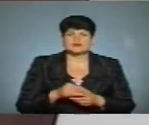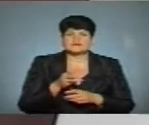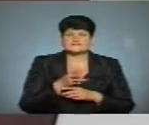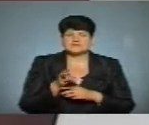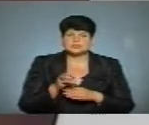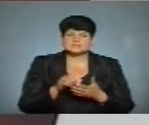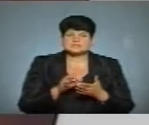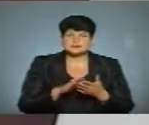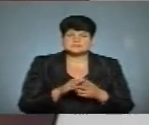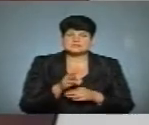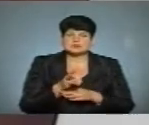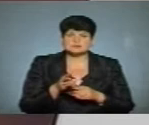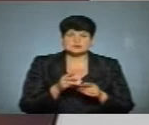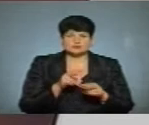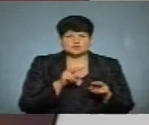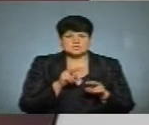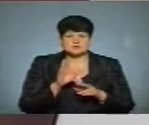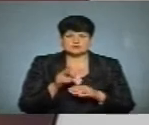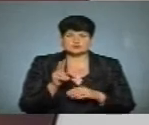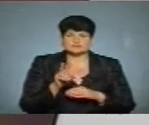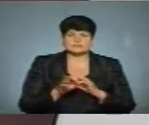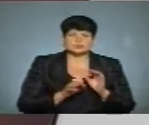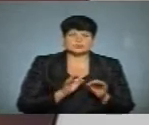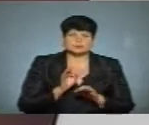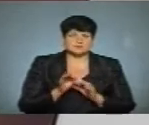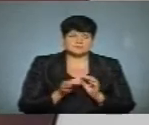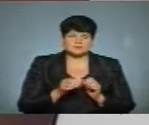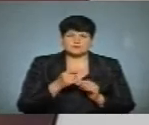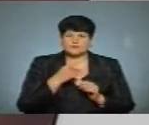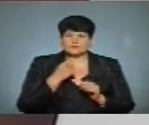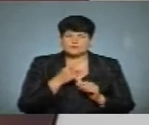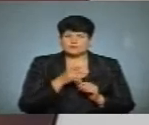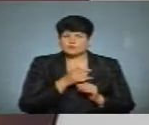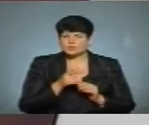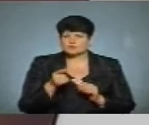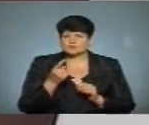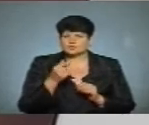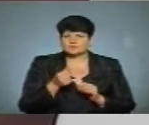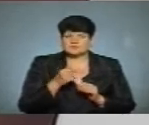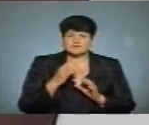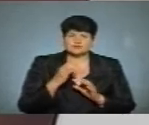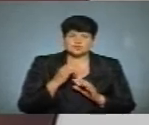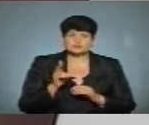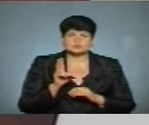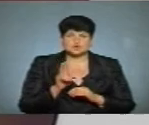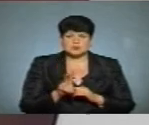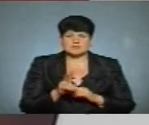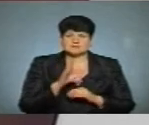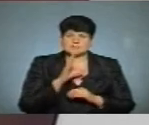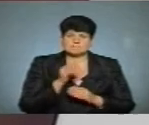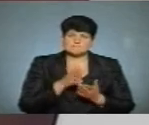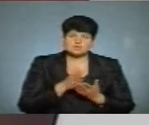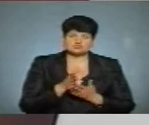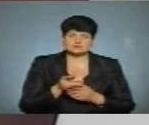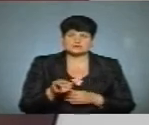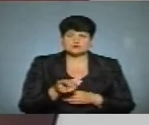Відеозаписи з камер спостереження зберігатимуть 2 доби, каже Антон Марчевський. За його словами, впродовж місяця в автобусах, тролейбусах і маршрутках